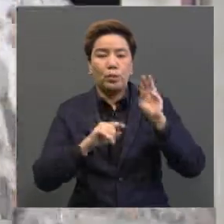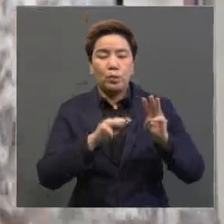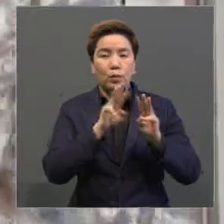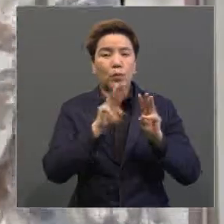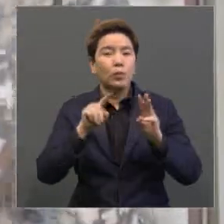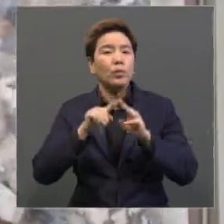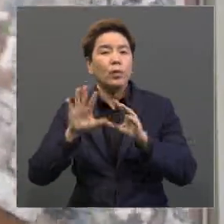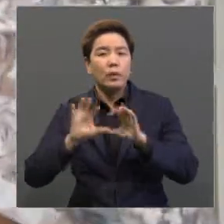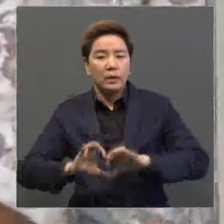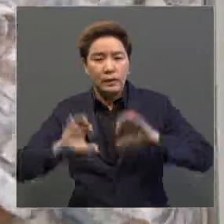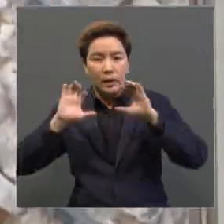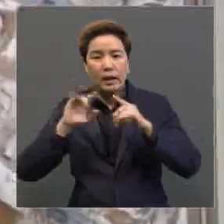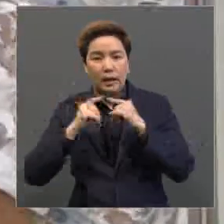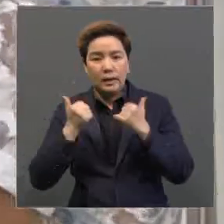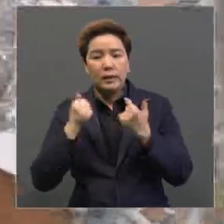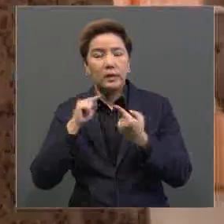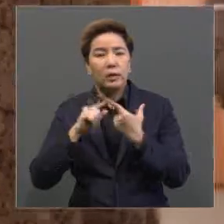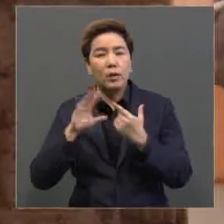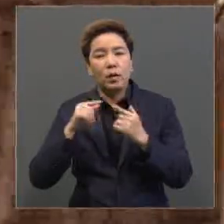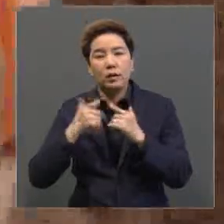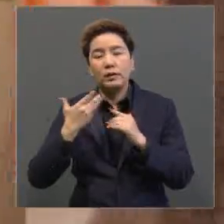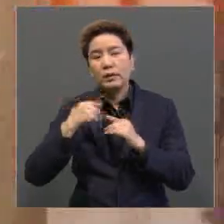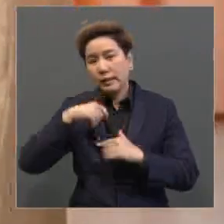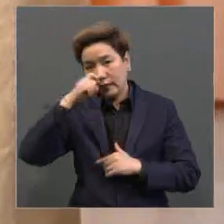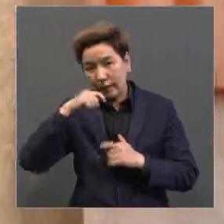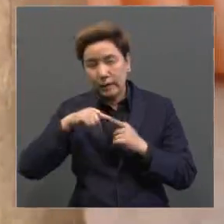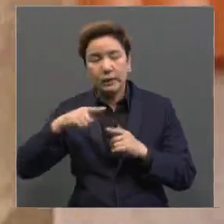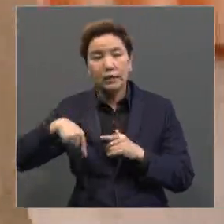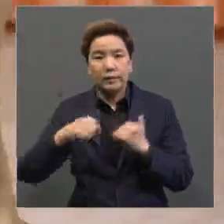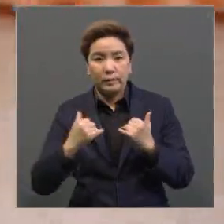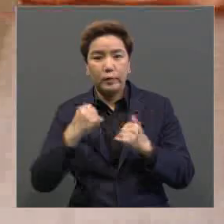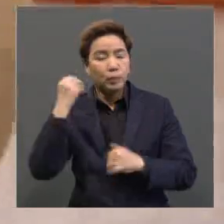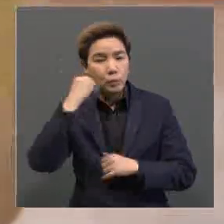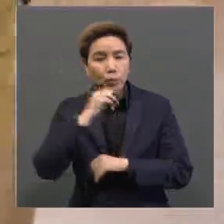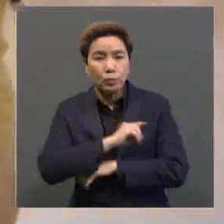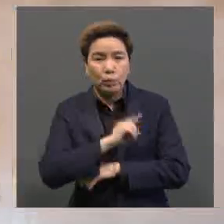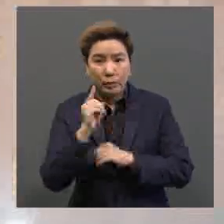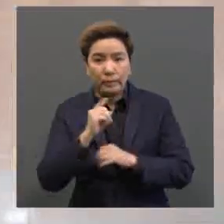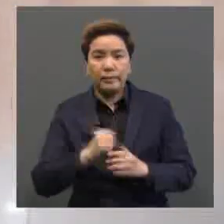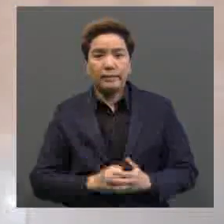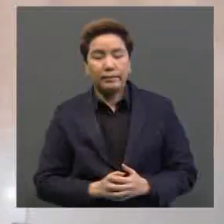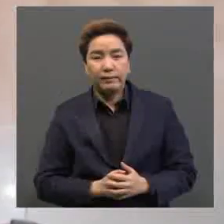ไซต์หน่วยราชการในพระองค์ www.royaloffice.th ได้ทุกวัน